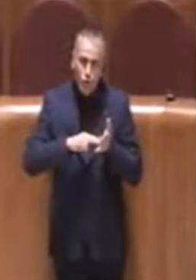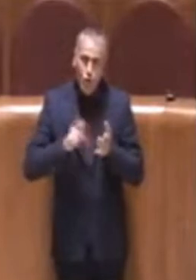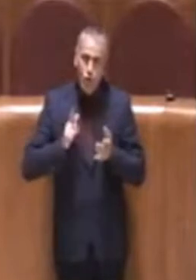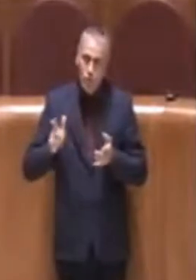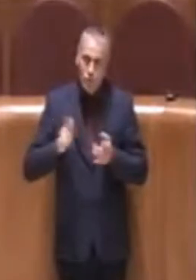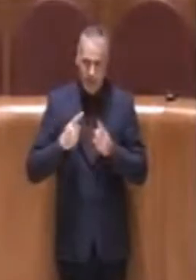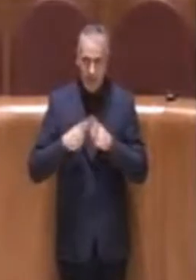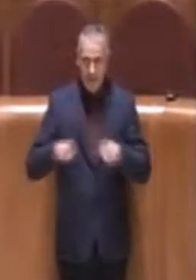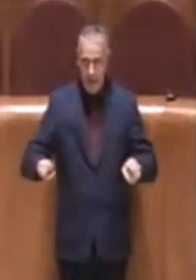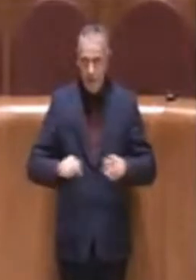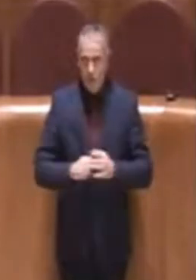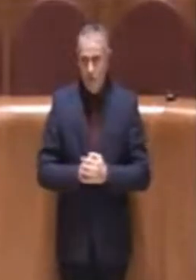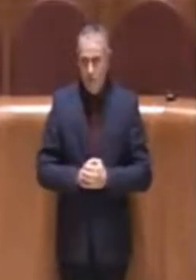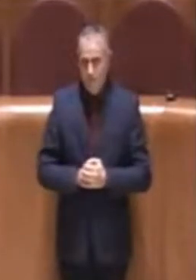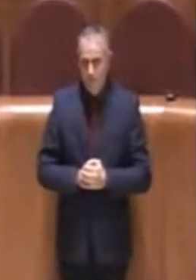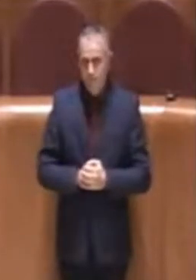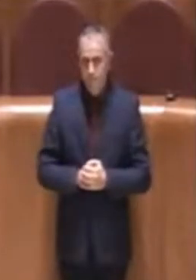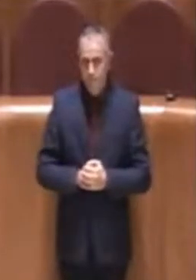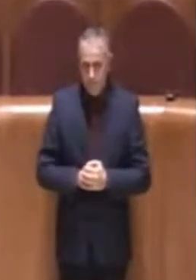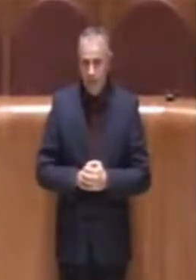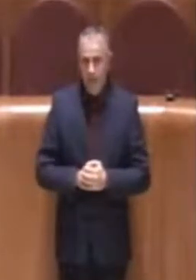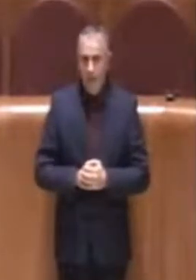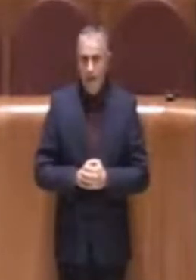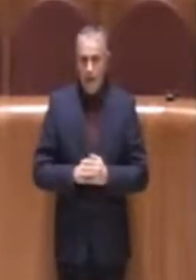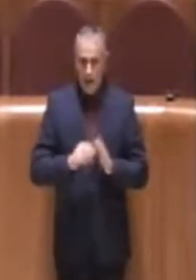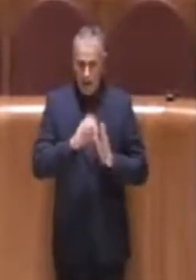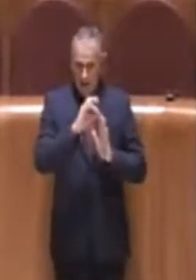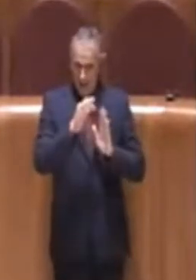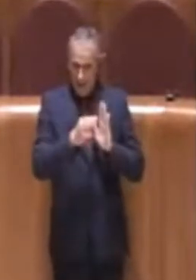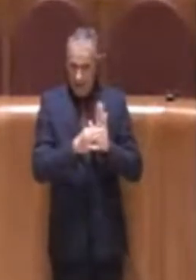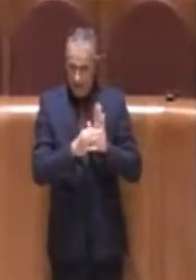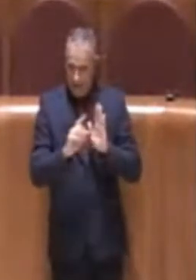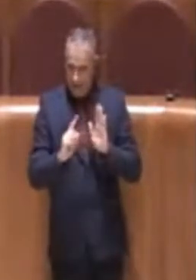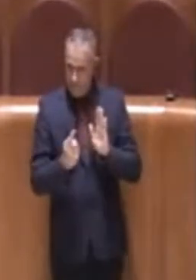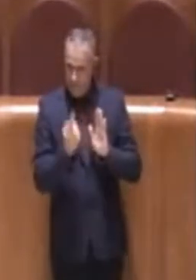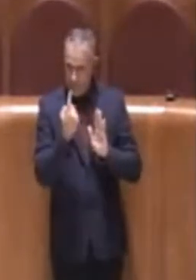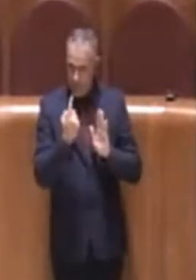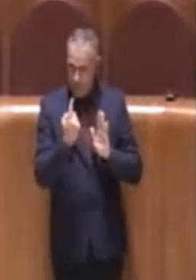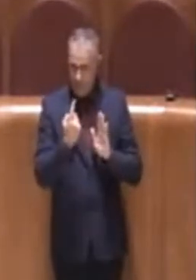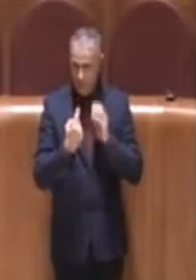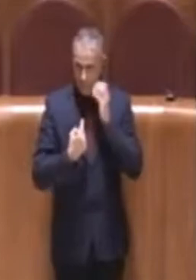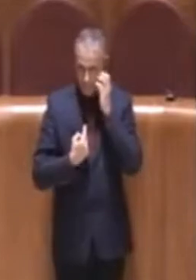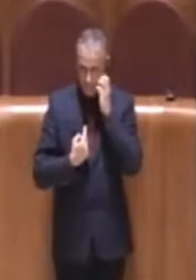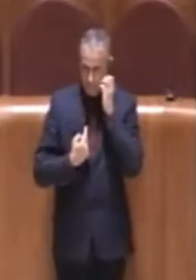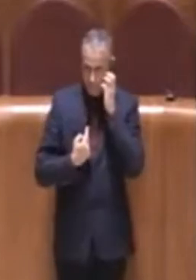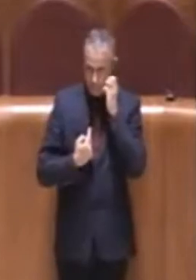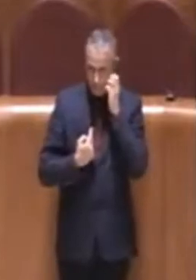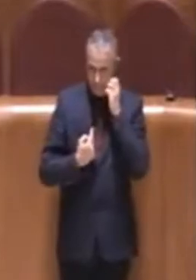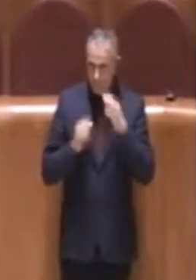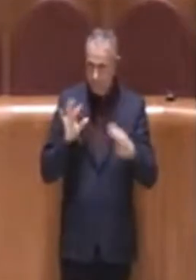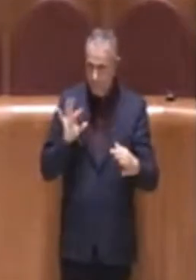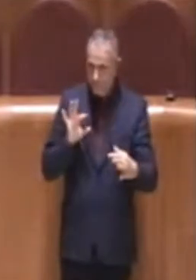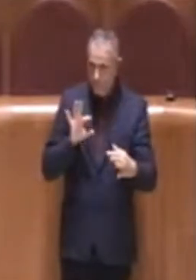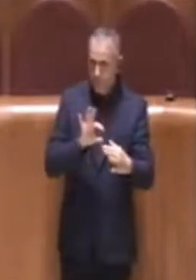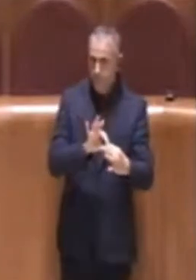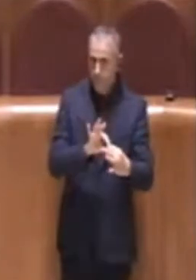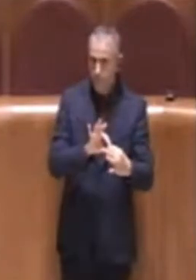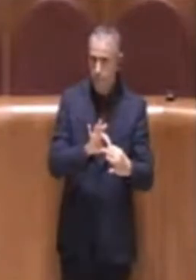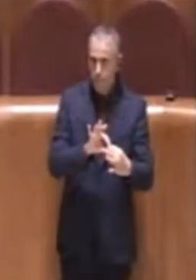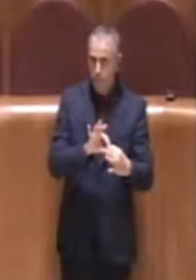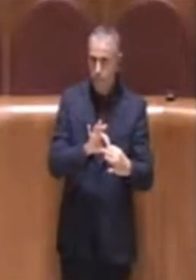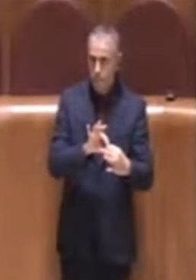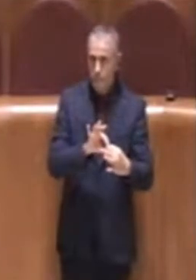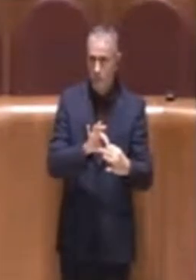e vengo al primo ordine del giorno che riguarda proprio